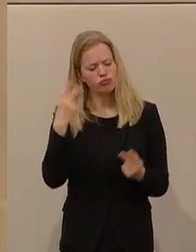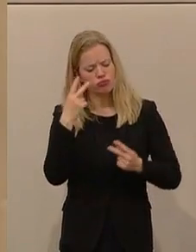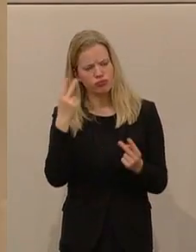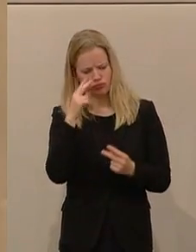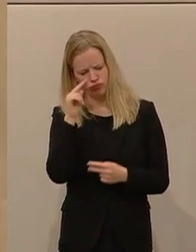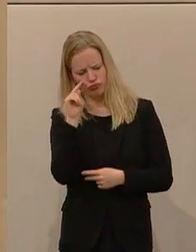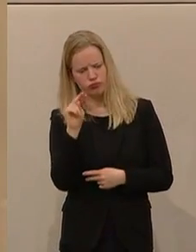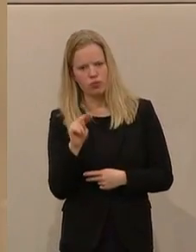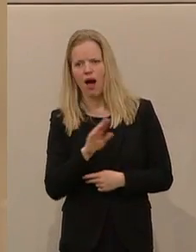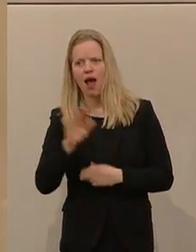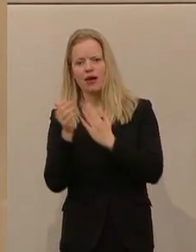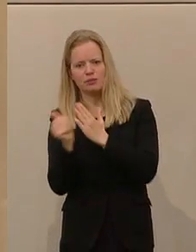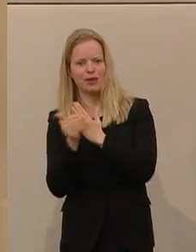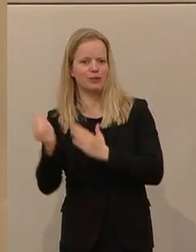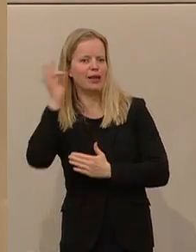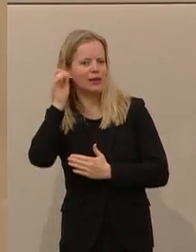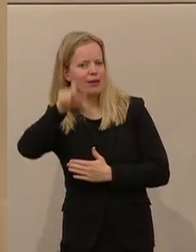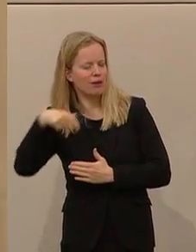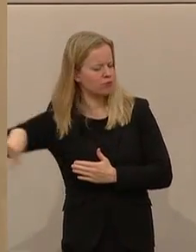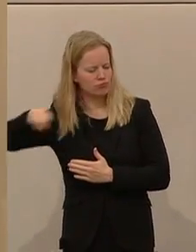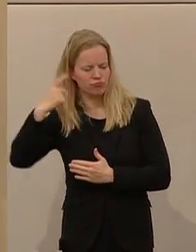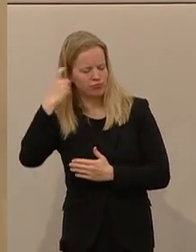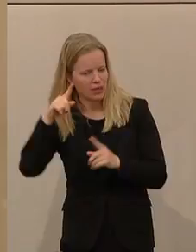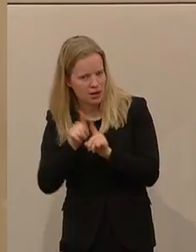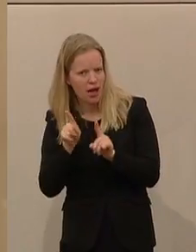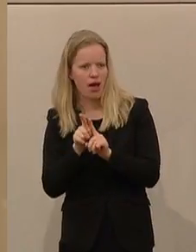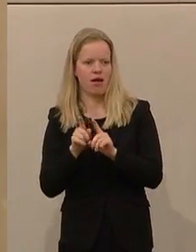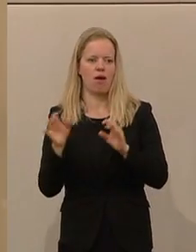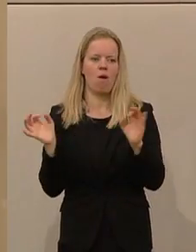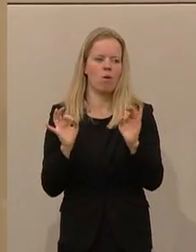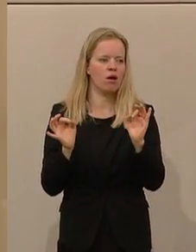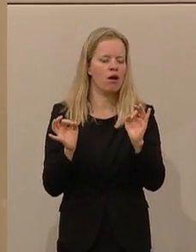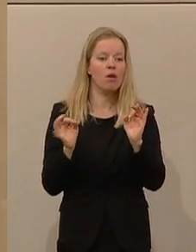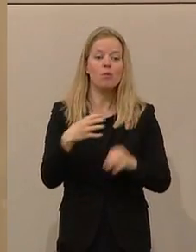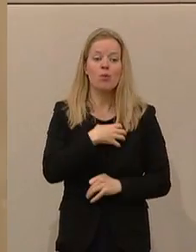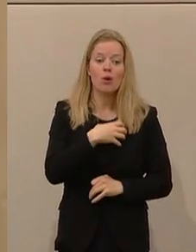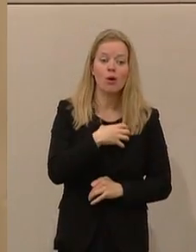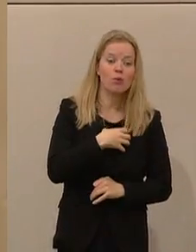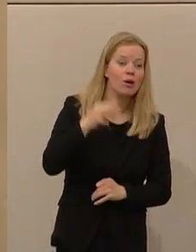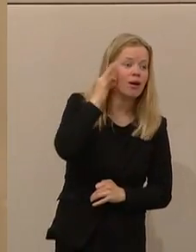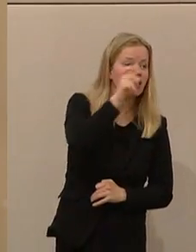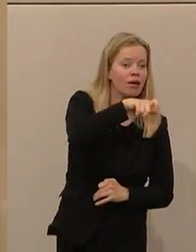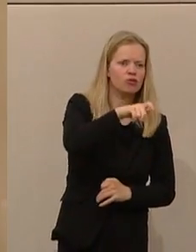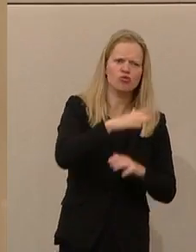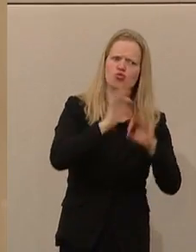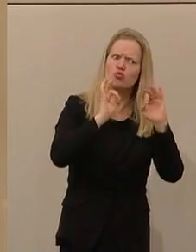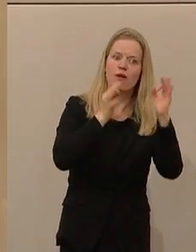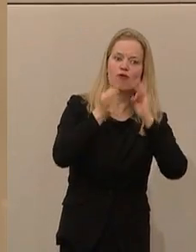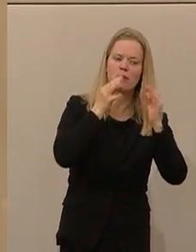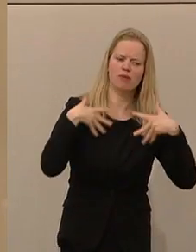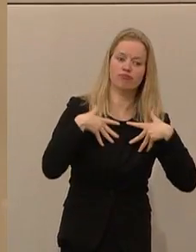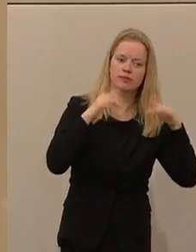wie sämtliche Expertinnen und Experten, wie sämtliche informierten Bürgerinnen und Bürger, die sagen,